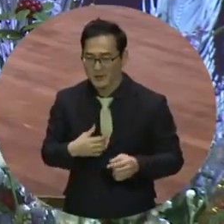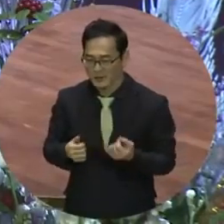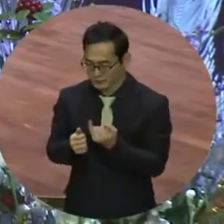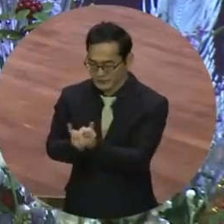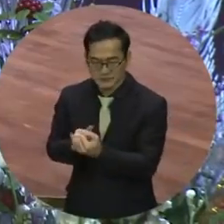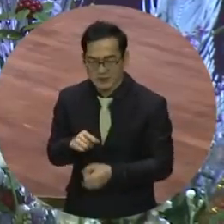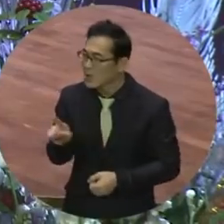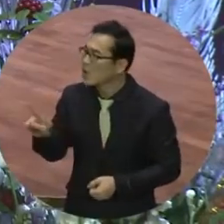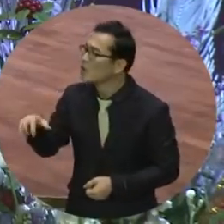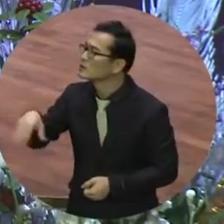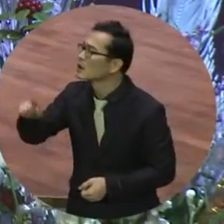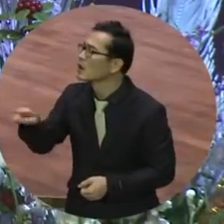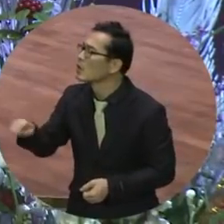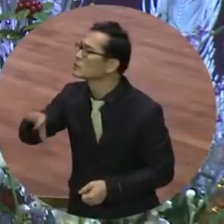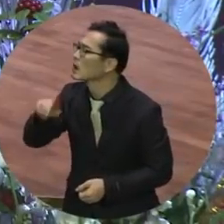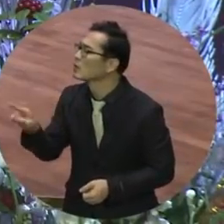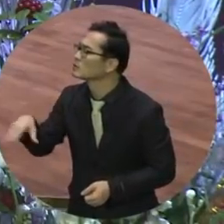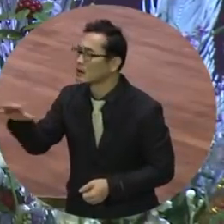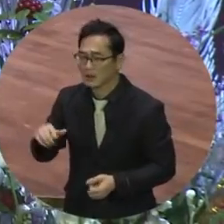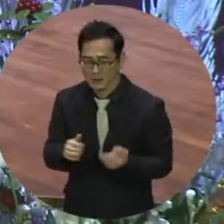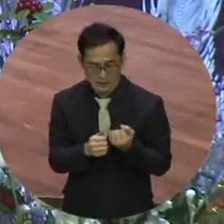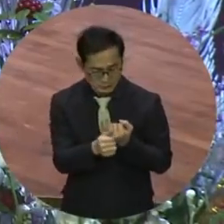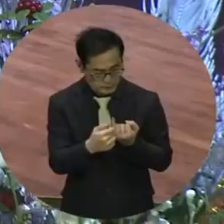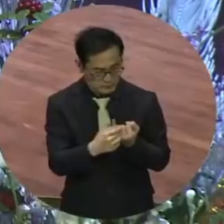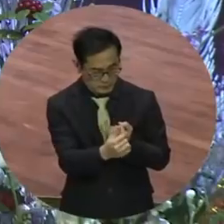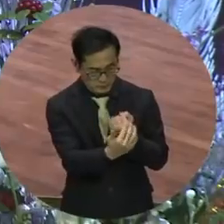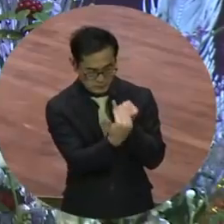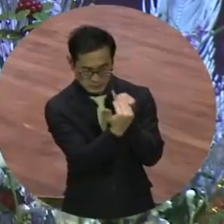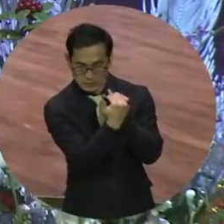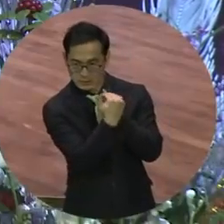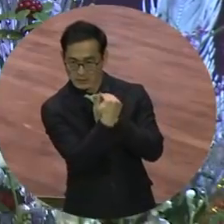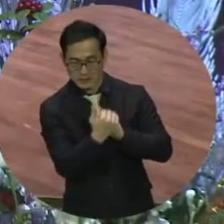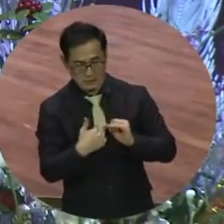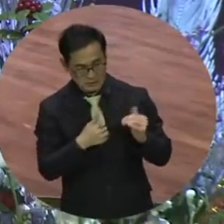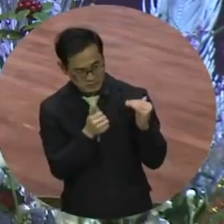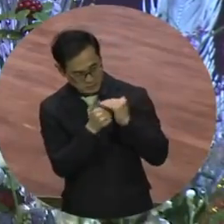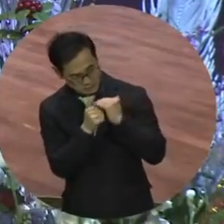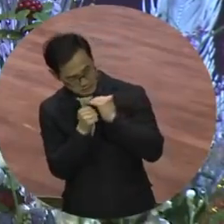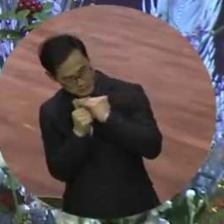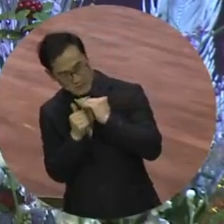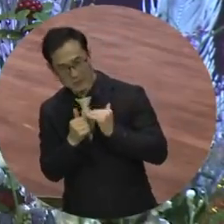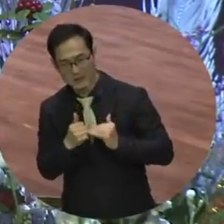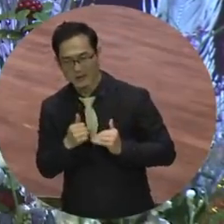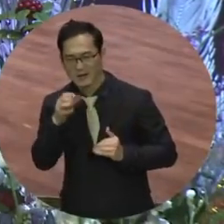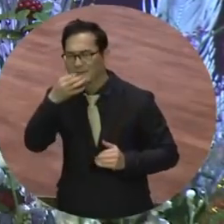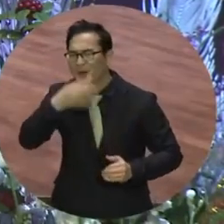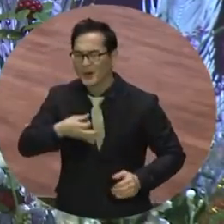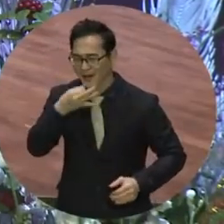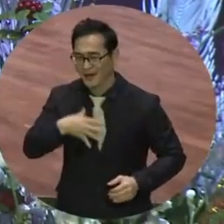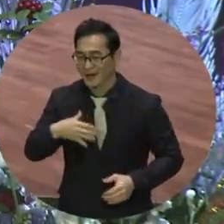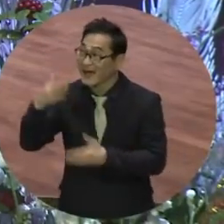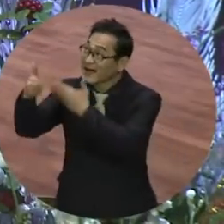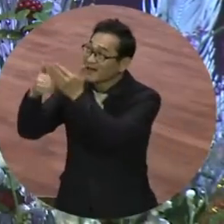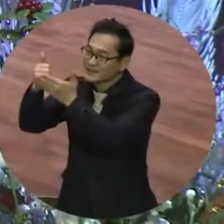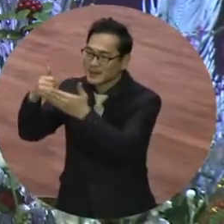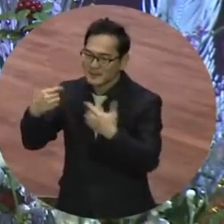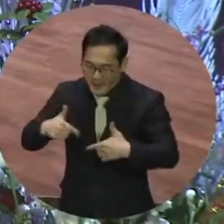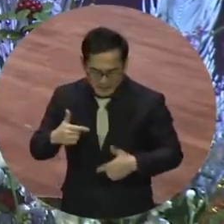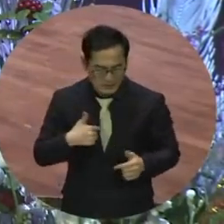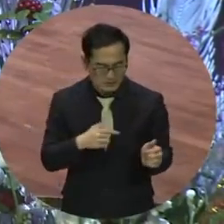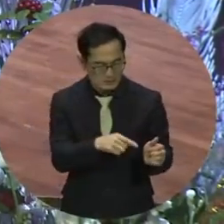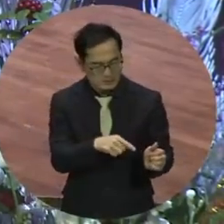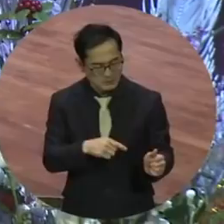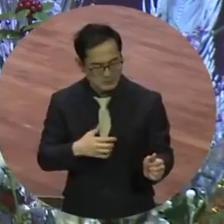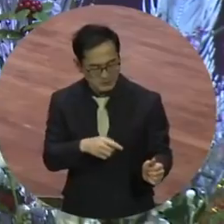얼마 썼는데 막 계속 따지면요. 남편 피곤해요. 하나님이 그래요. 맨날 근심하고